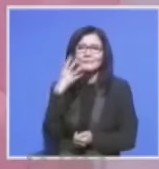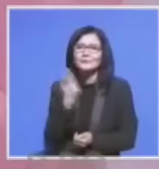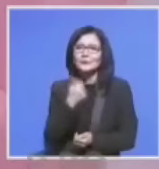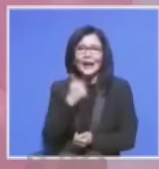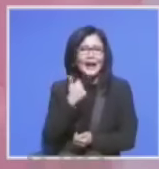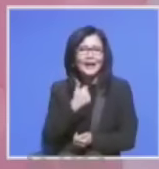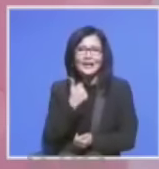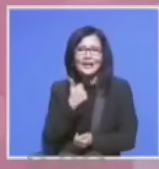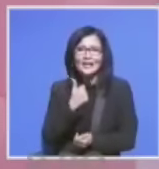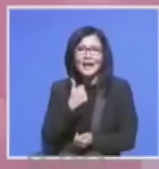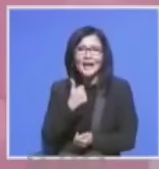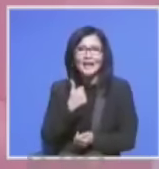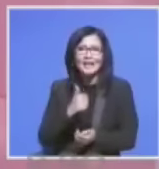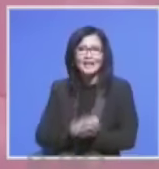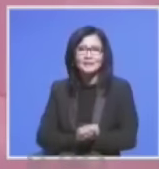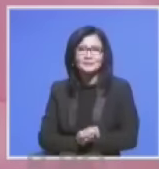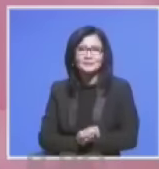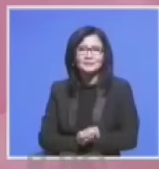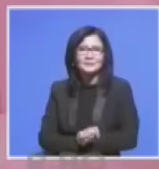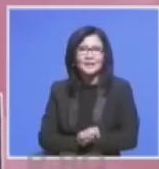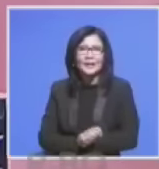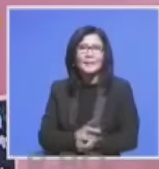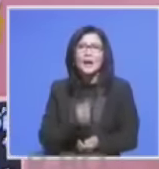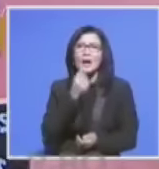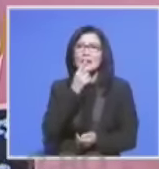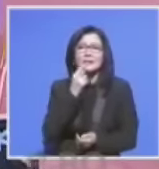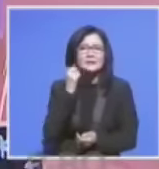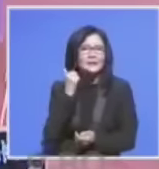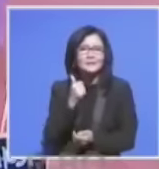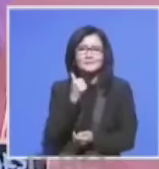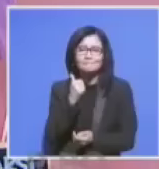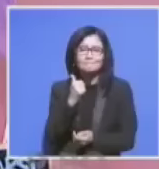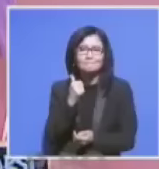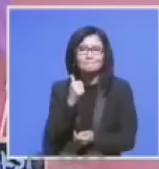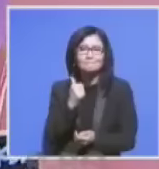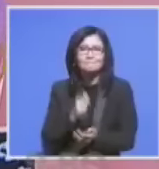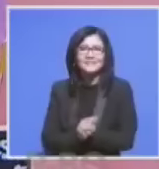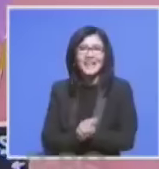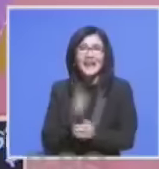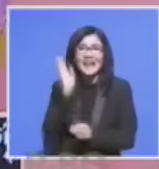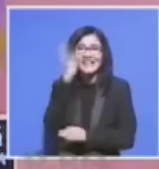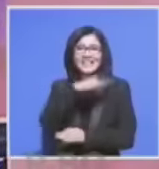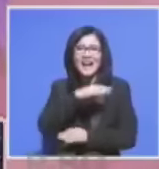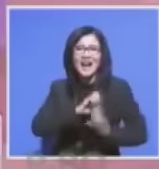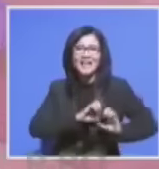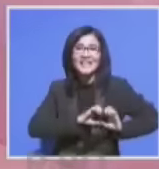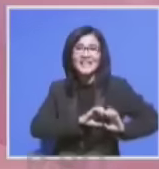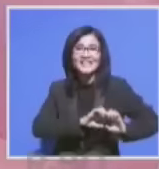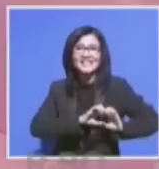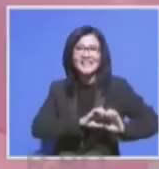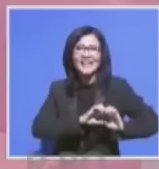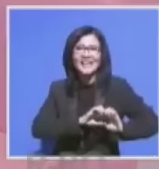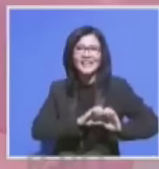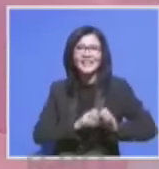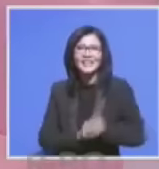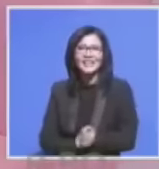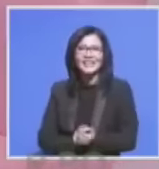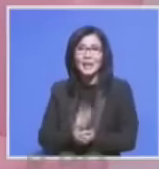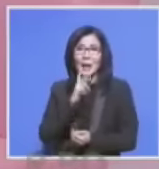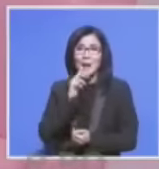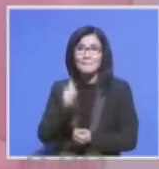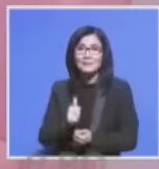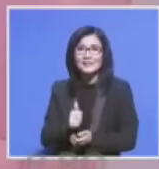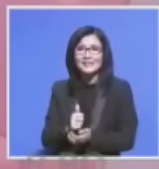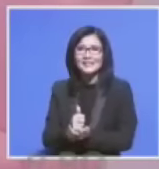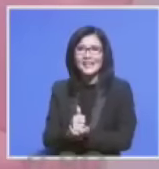Ini gak hanya mementingkan tampilannya aja, tapi rasanya boleh diadu. Di hari kasih sayang ini gak harus bersama pasangan, tapi juga bisa bersama